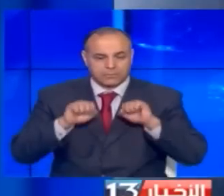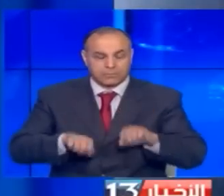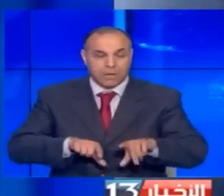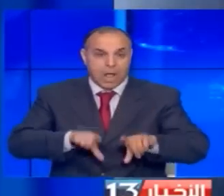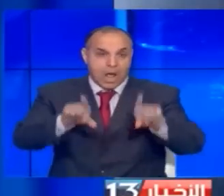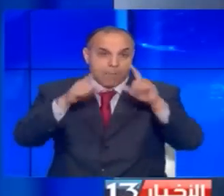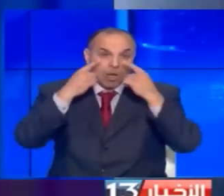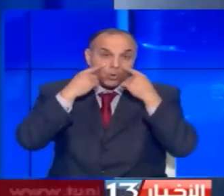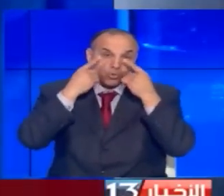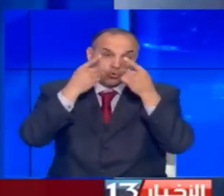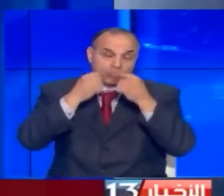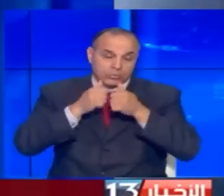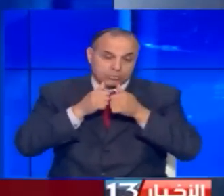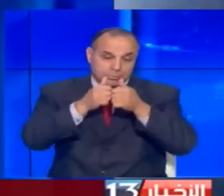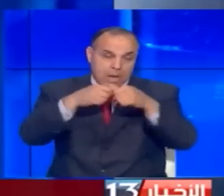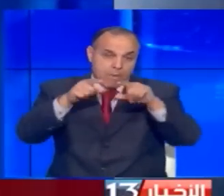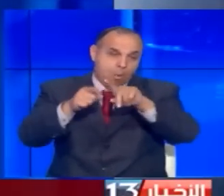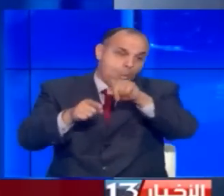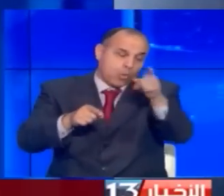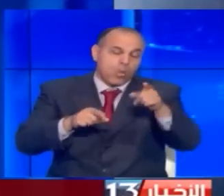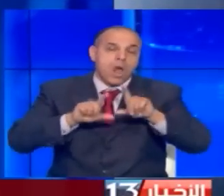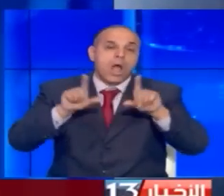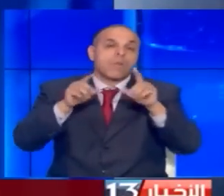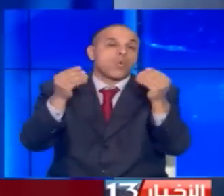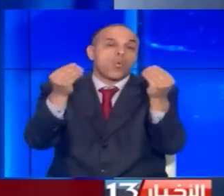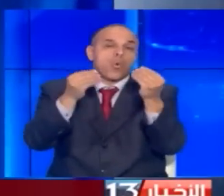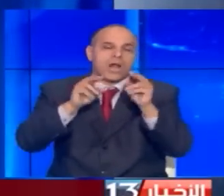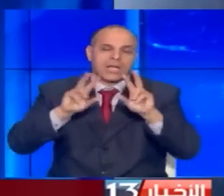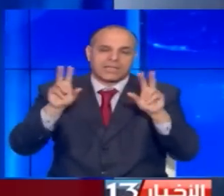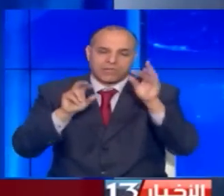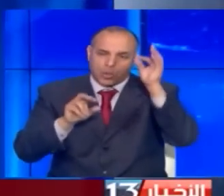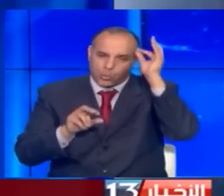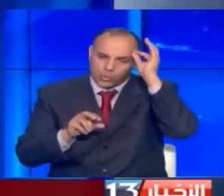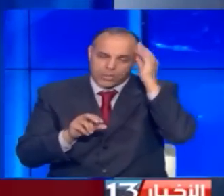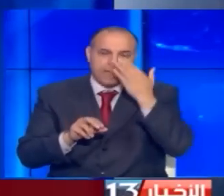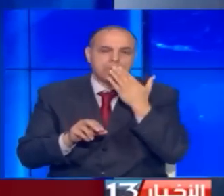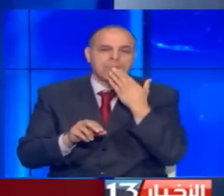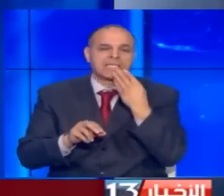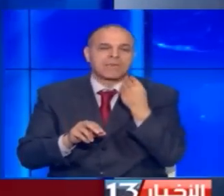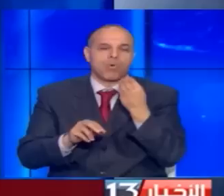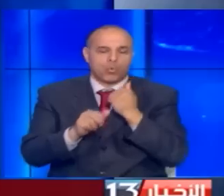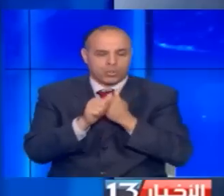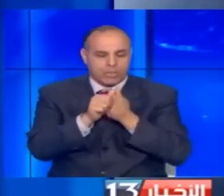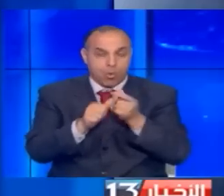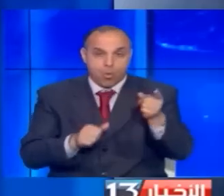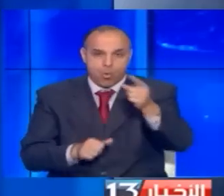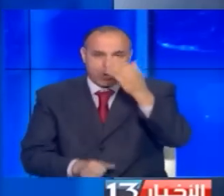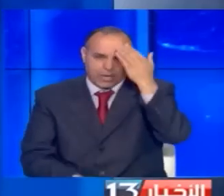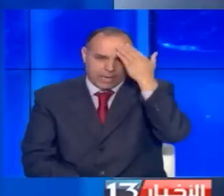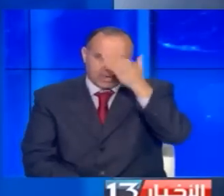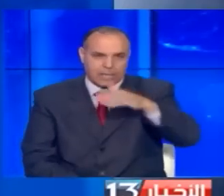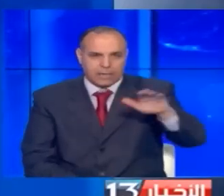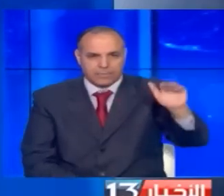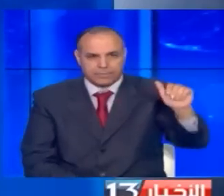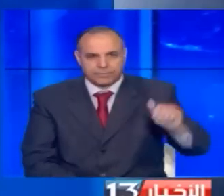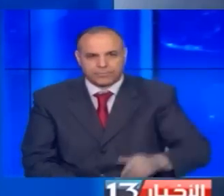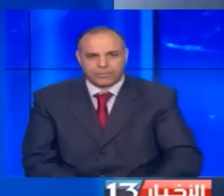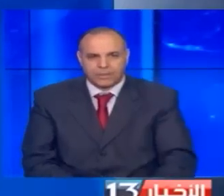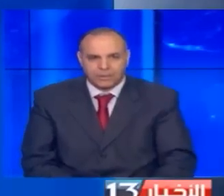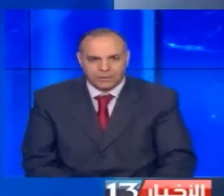ونشير إلى أنه بإمكانكم متابعة هذه النشرة وغيرها من الأخبار على بوابة التلفزة التونسية. تحية طيبة وإلى اللقاء.